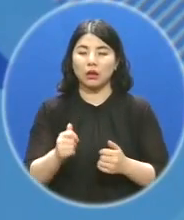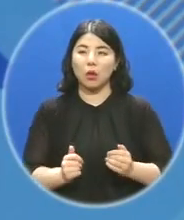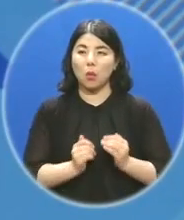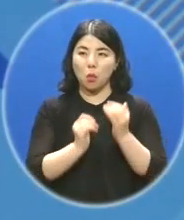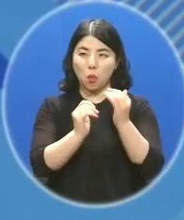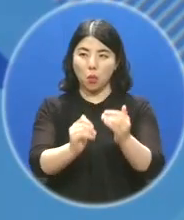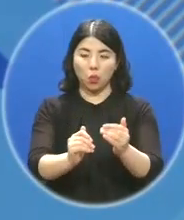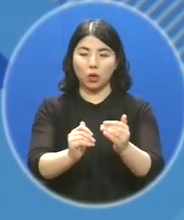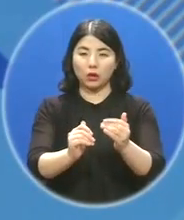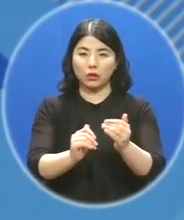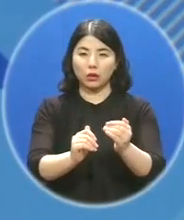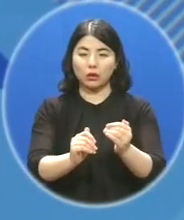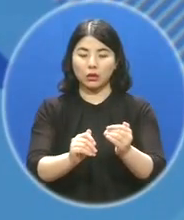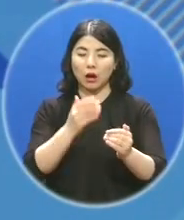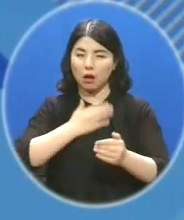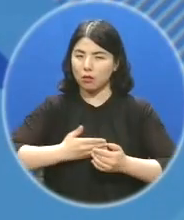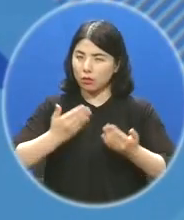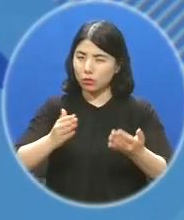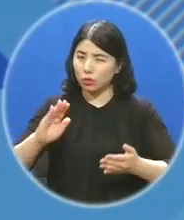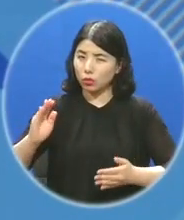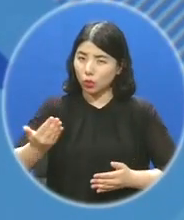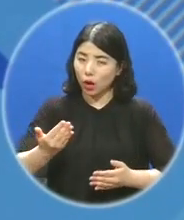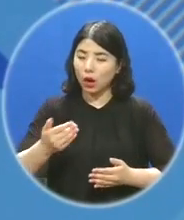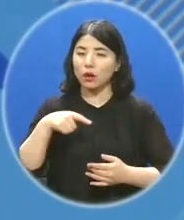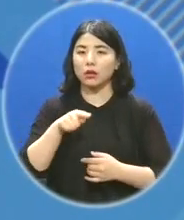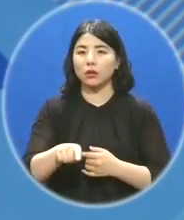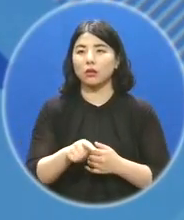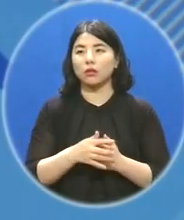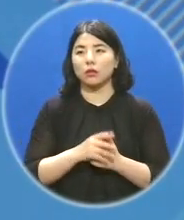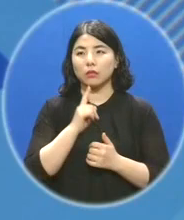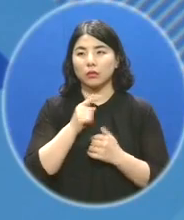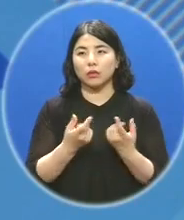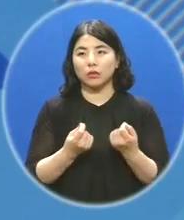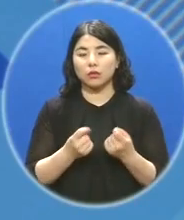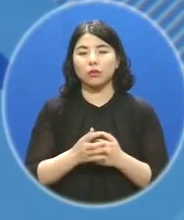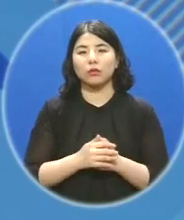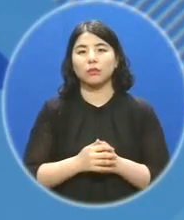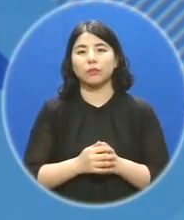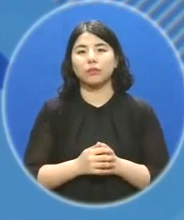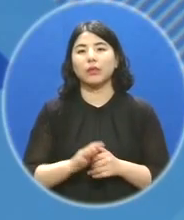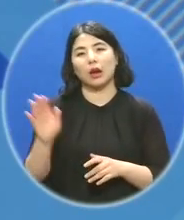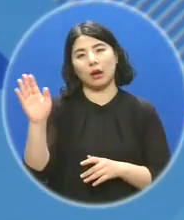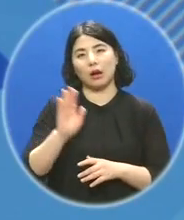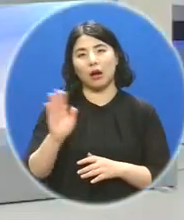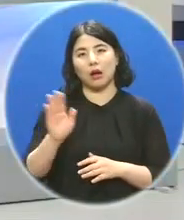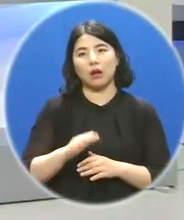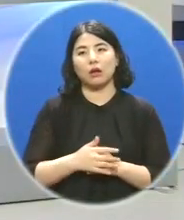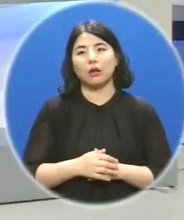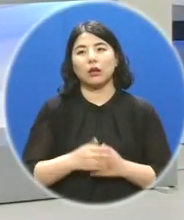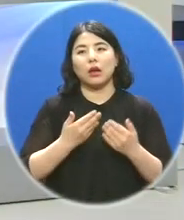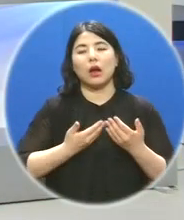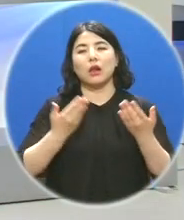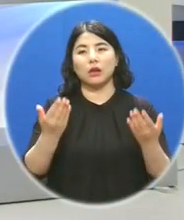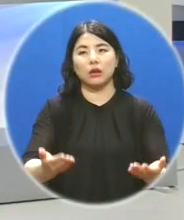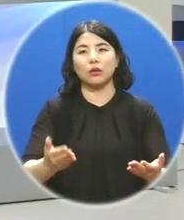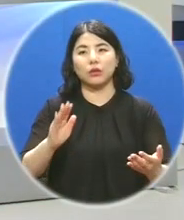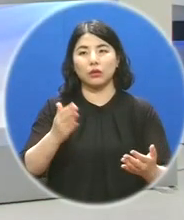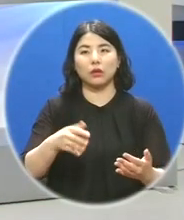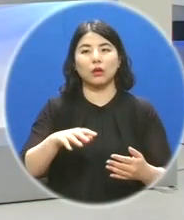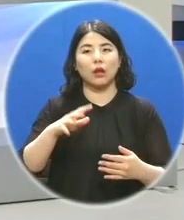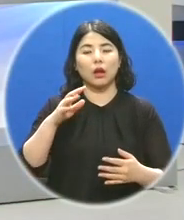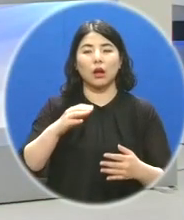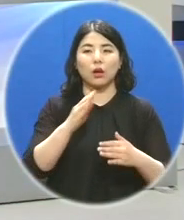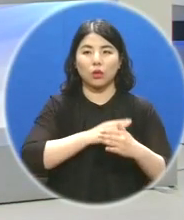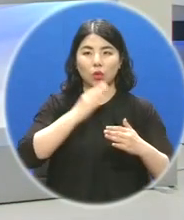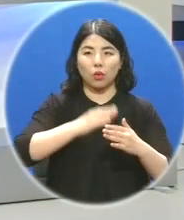과정을 과연 알려야 되는 것인가 이제 이런 지금 말씀을 하시는 것 같은데요. 아니요, 근데 저는, 아니 그 알려야 되는 거는 저희도 이제